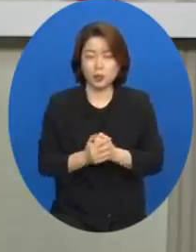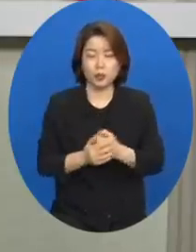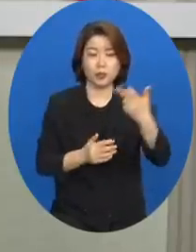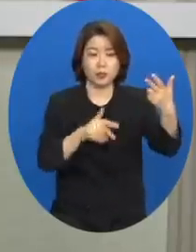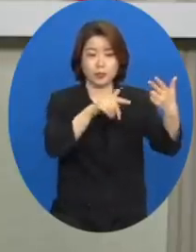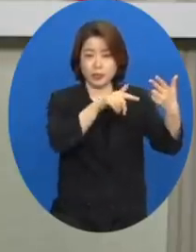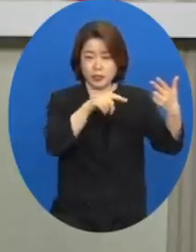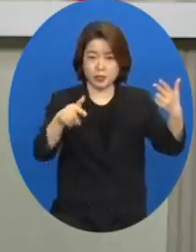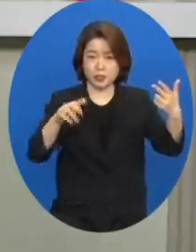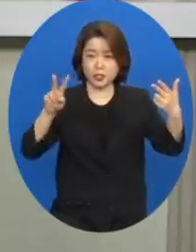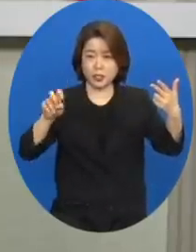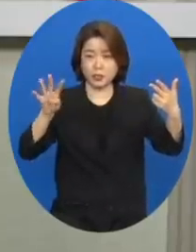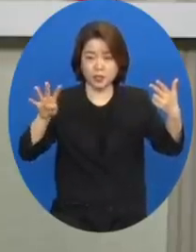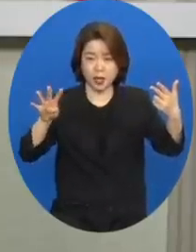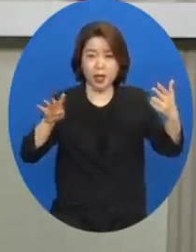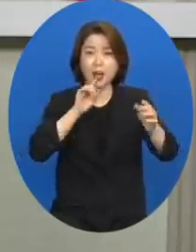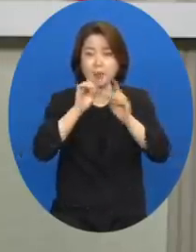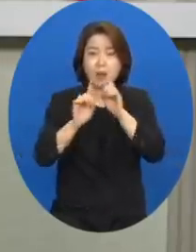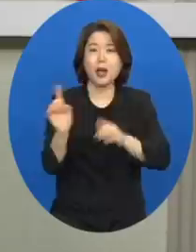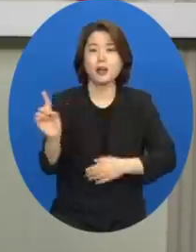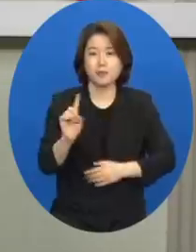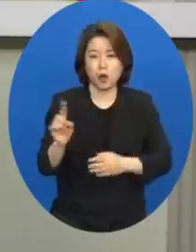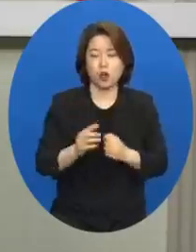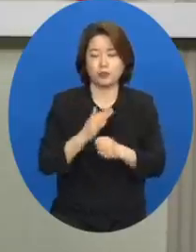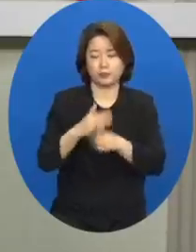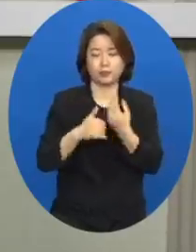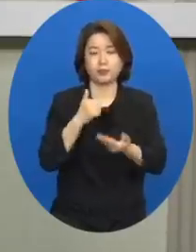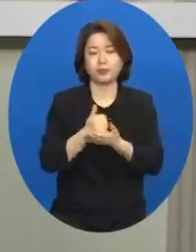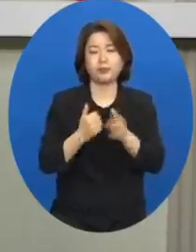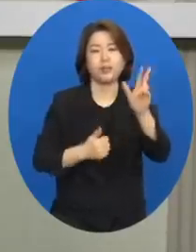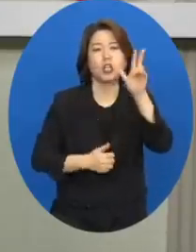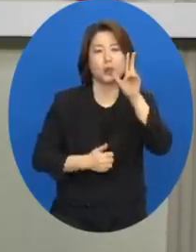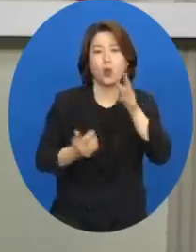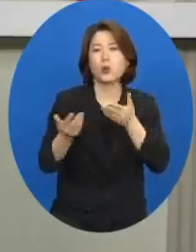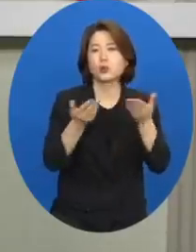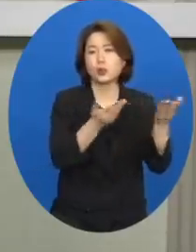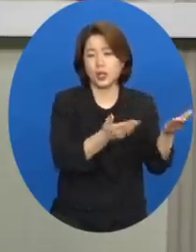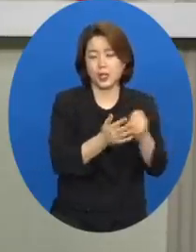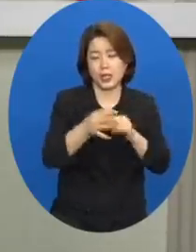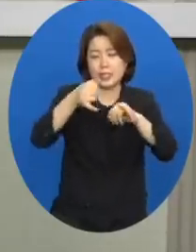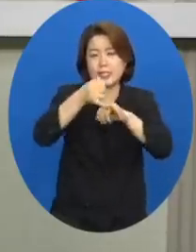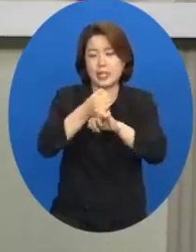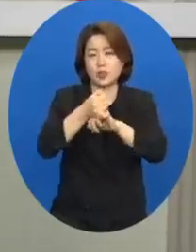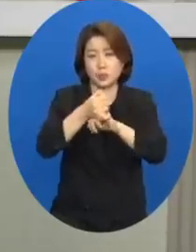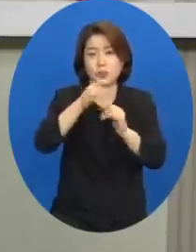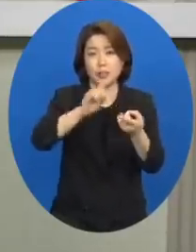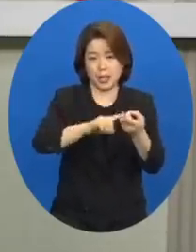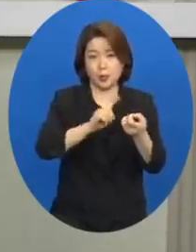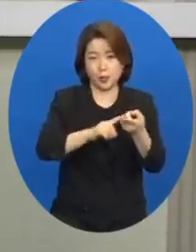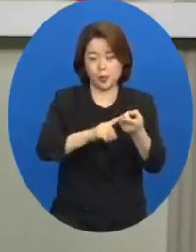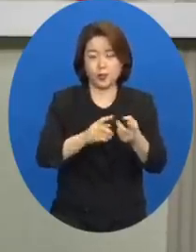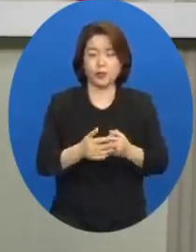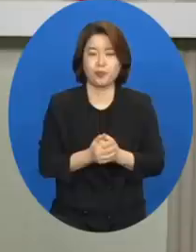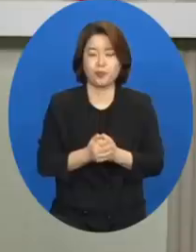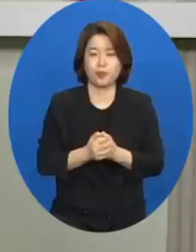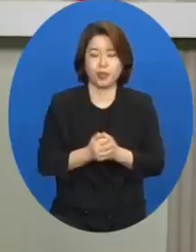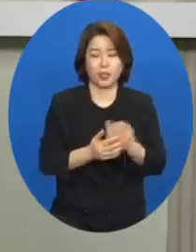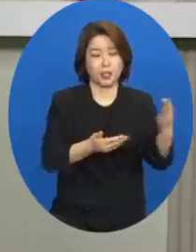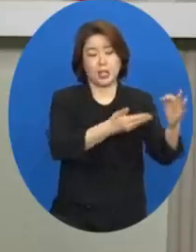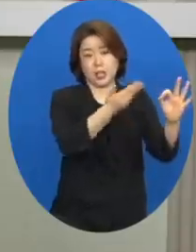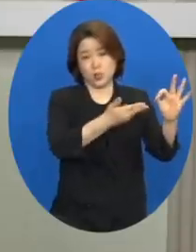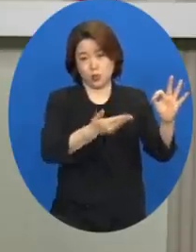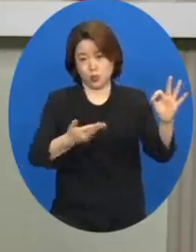적도 24 질까지 말씀은 하나님께서 여호수아에게 약속하신 대로 요단강을